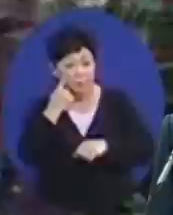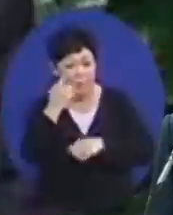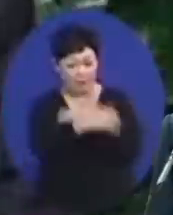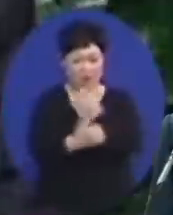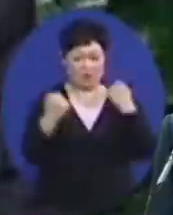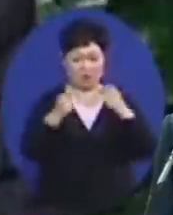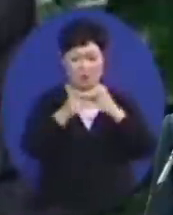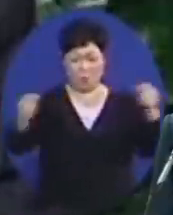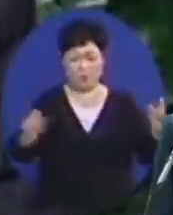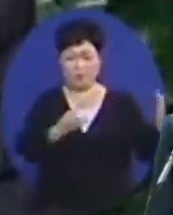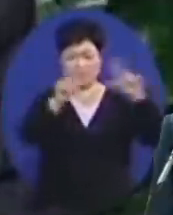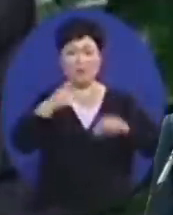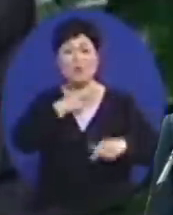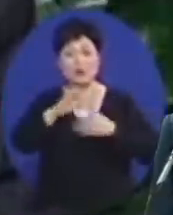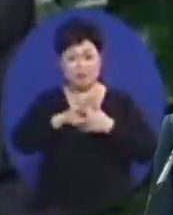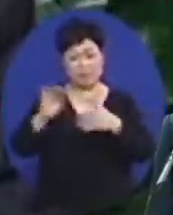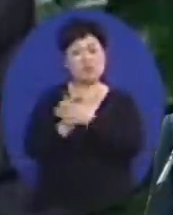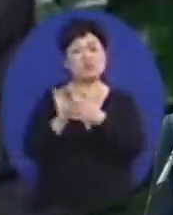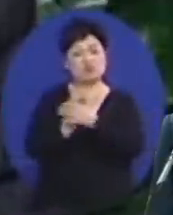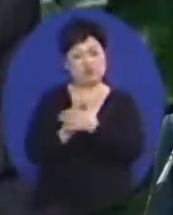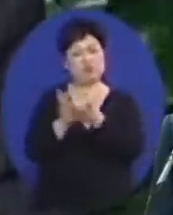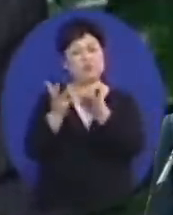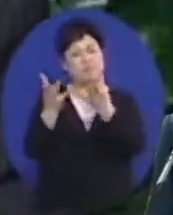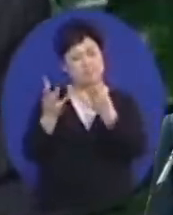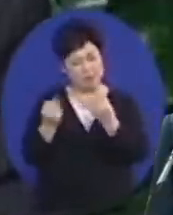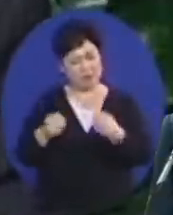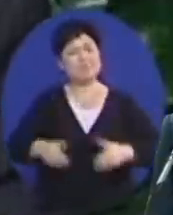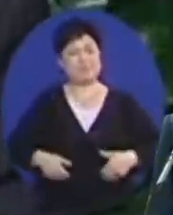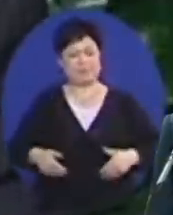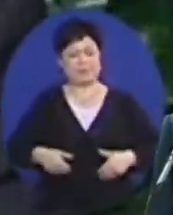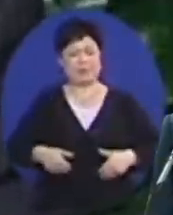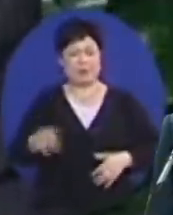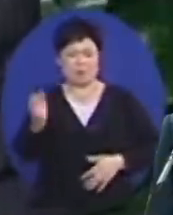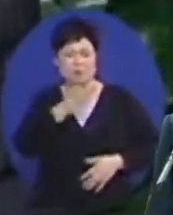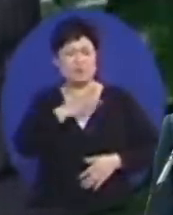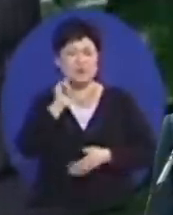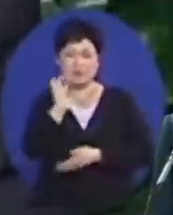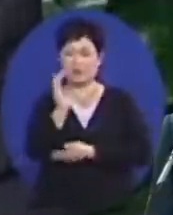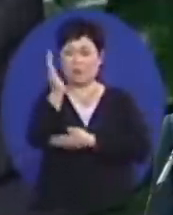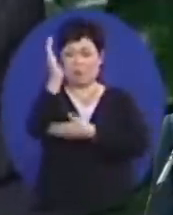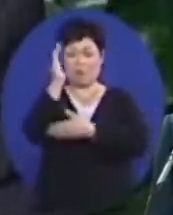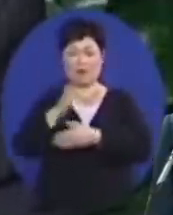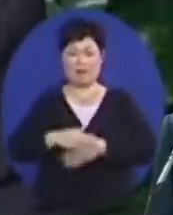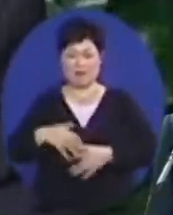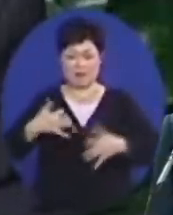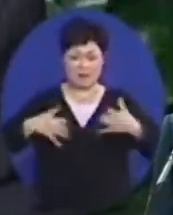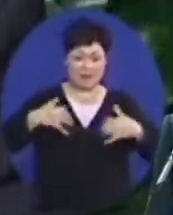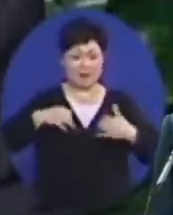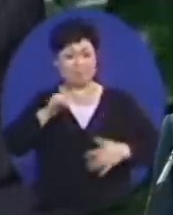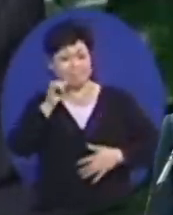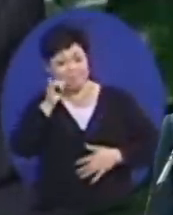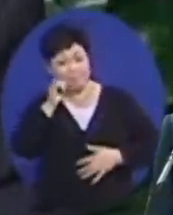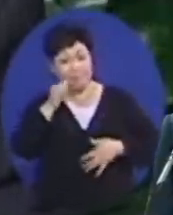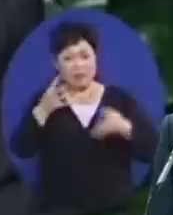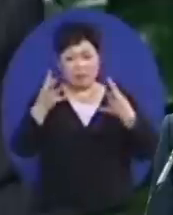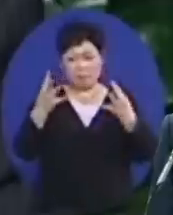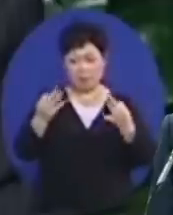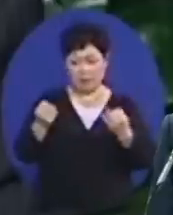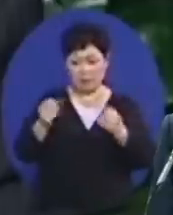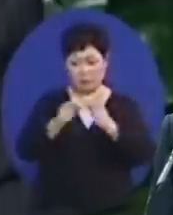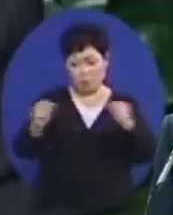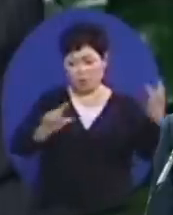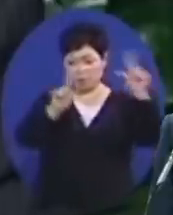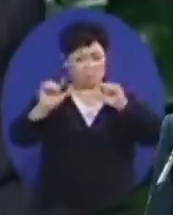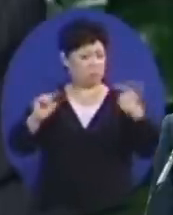살려면 친구가 많아야 된다고 말했습니다. 이 세상 부귀 영화 공명 쾌락이 많아야 오래 사는 것이 아니라